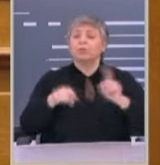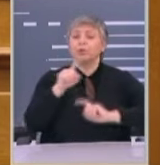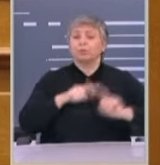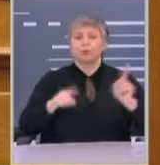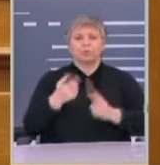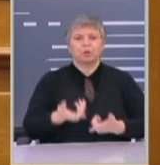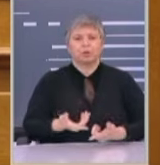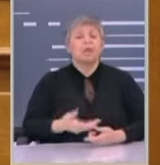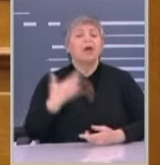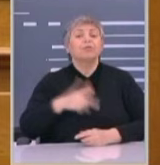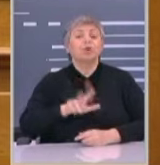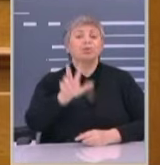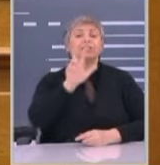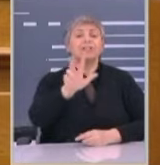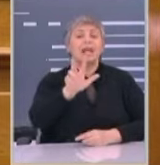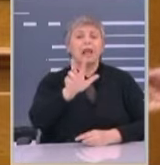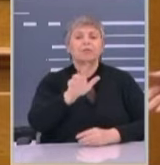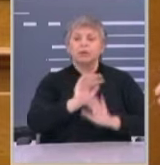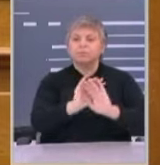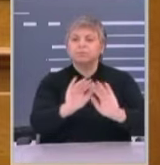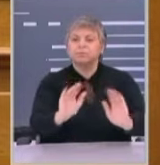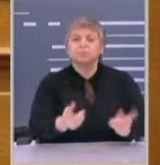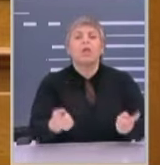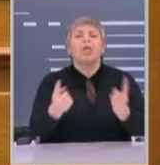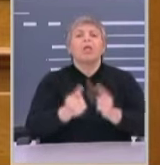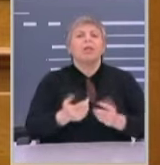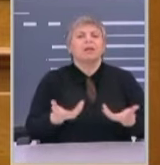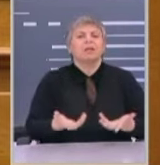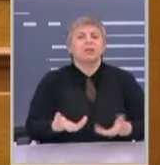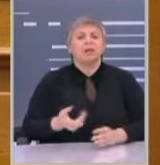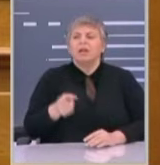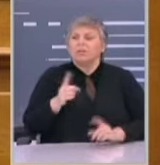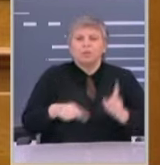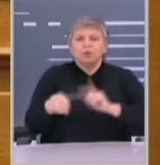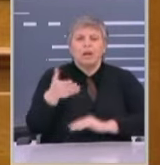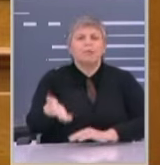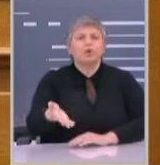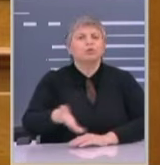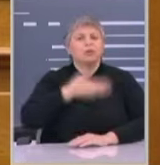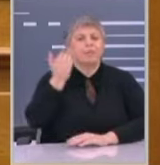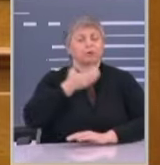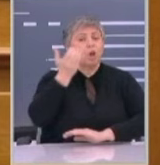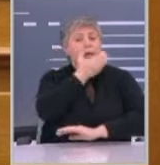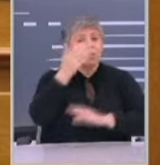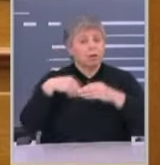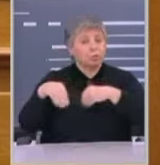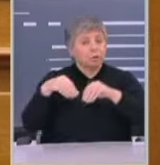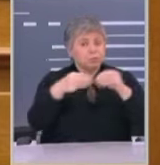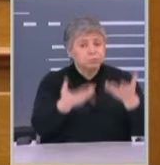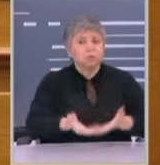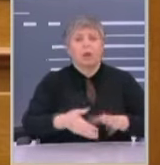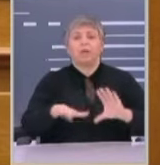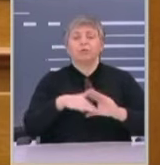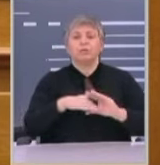σου? Δεν ρώτησες? Και άμα αυτός ρε παιδιά είναι βαρόνος από τα ναρκωτικά και σας έχει βάλει λεφτά στο μετοχικό κεφάλαιο